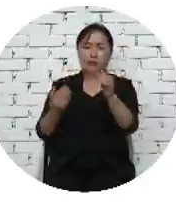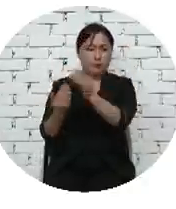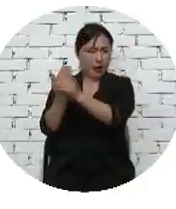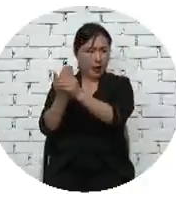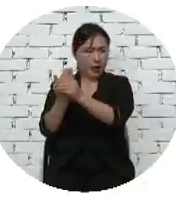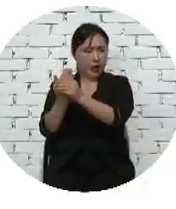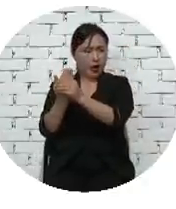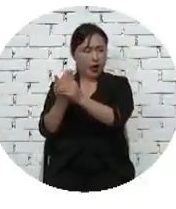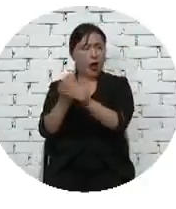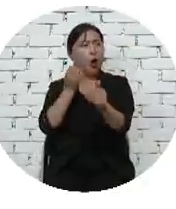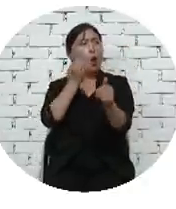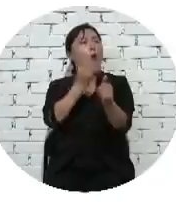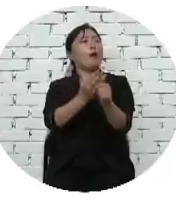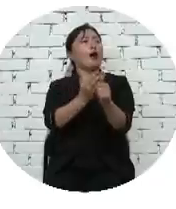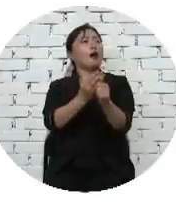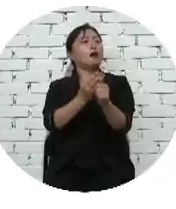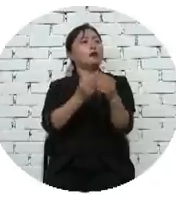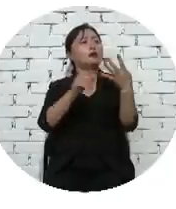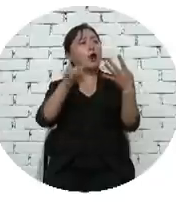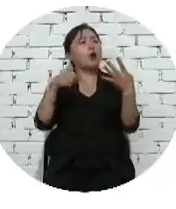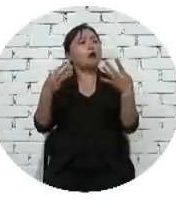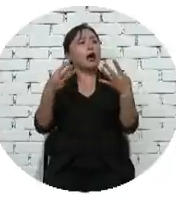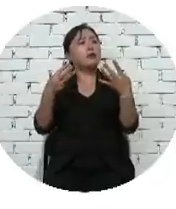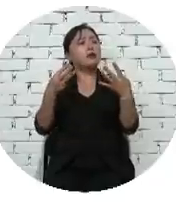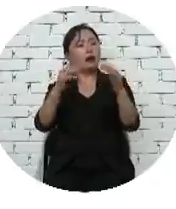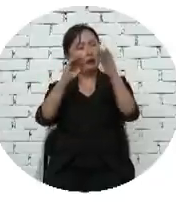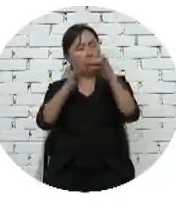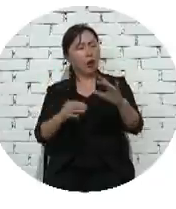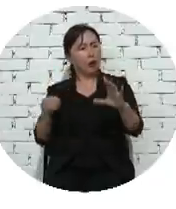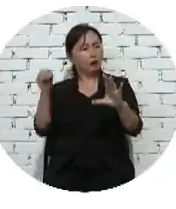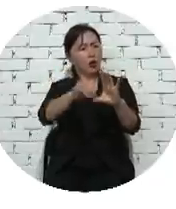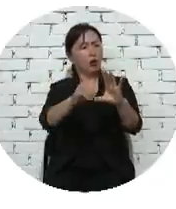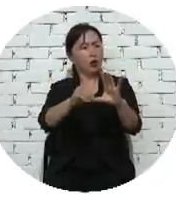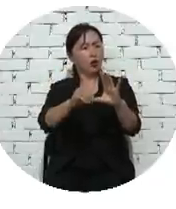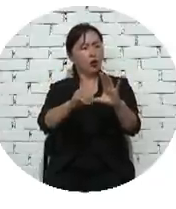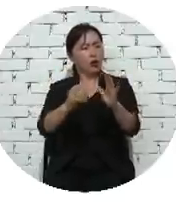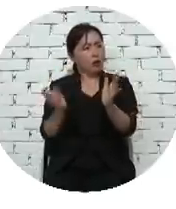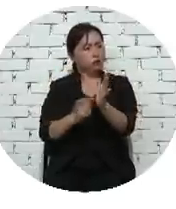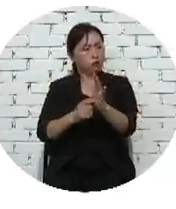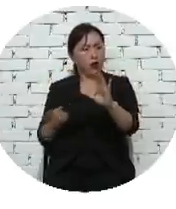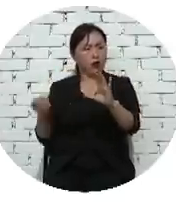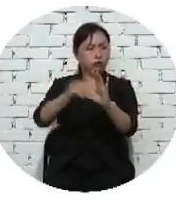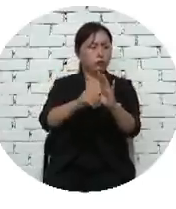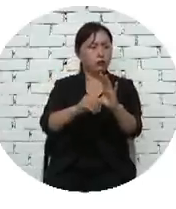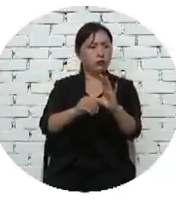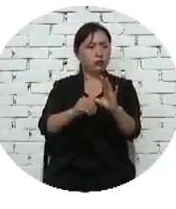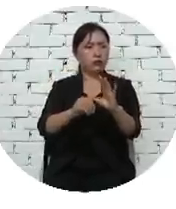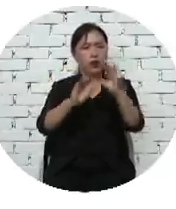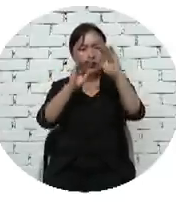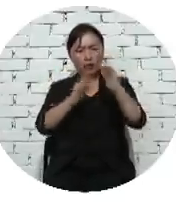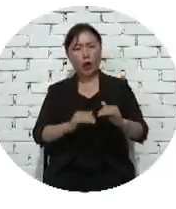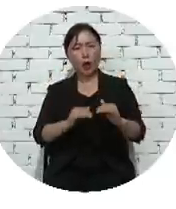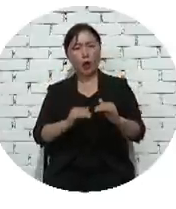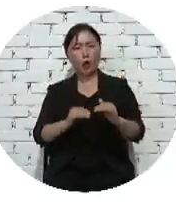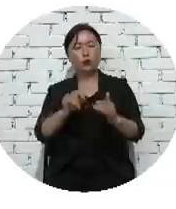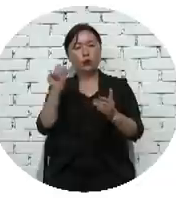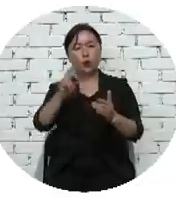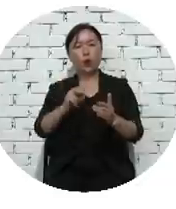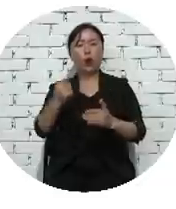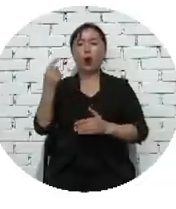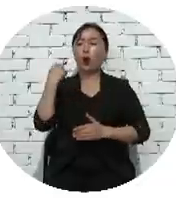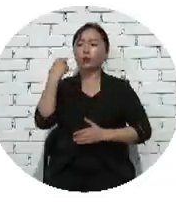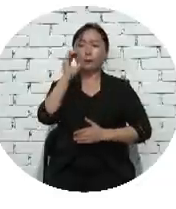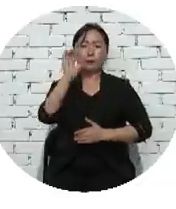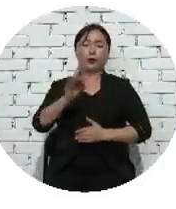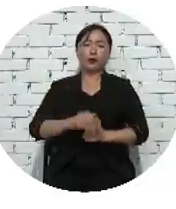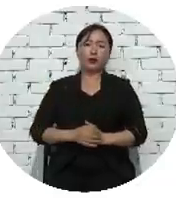일들이 고발장에 4월 3일 고발장에 막 들어가 있다는 것도 어? 그 많은 내용을 어? 거기다가 또 무슨 어제